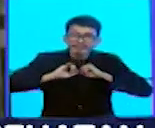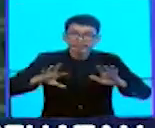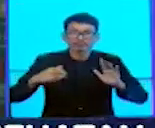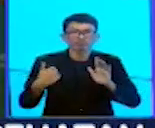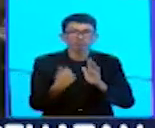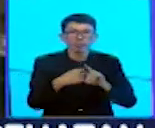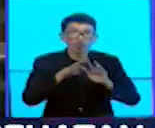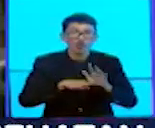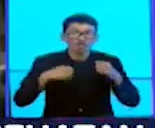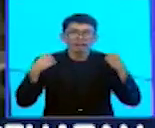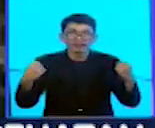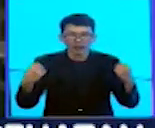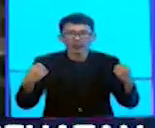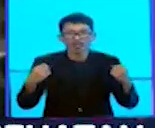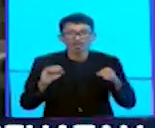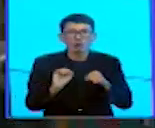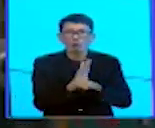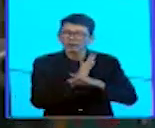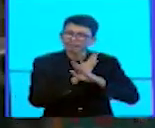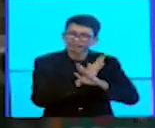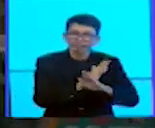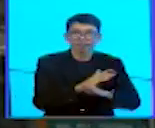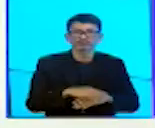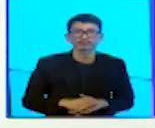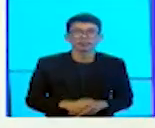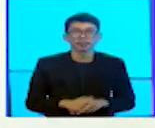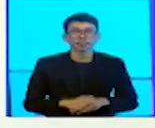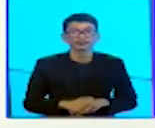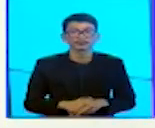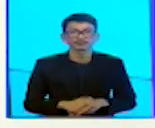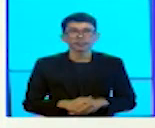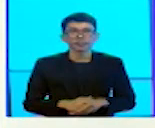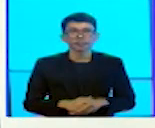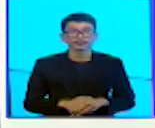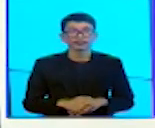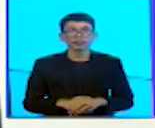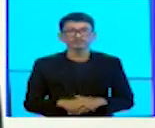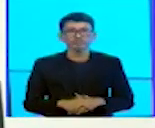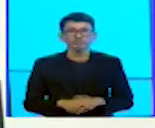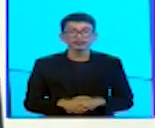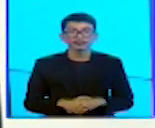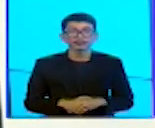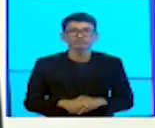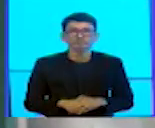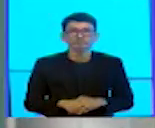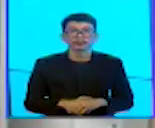untuk mencegah kasus COVID-19 yang terus melonjak. Dari Sidoarjo, Jawa Timur, Pramono Putra melaporkan.